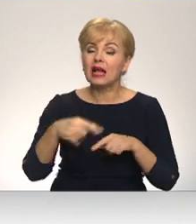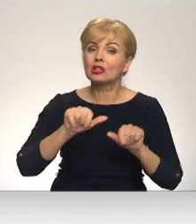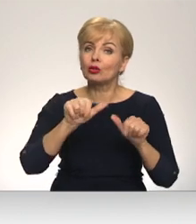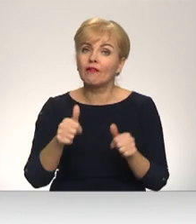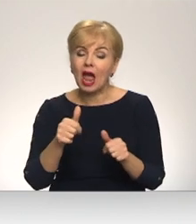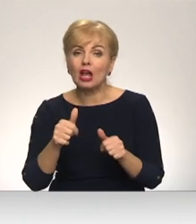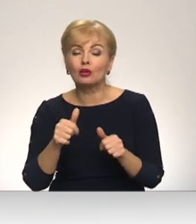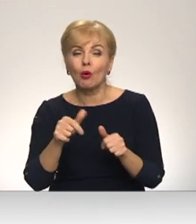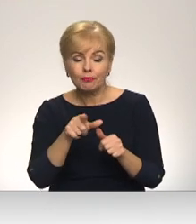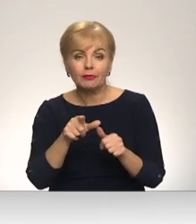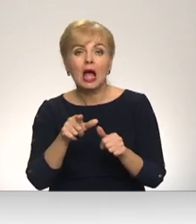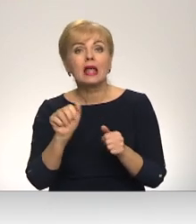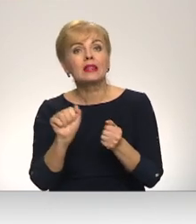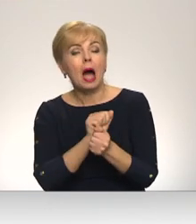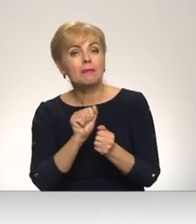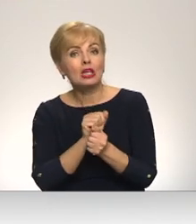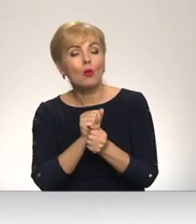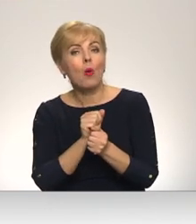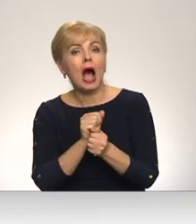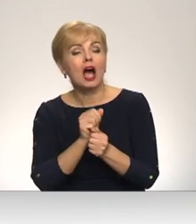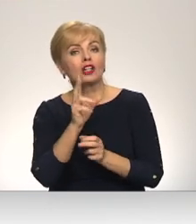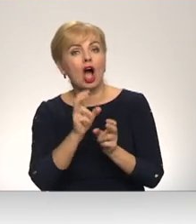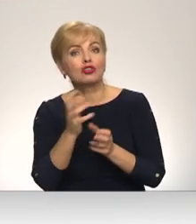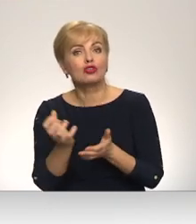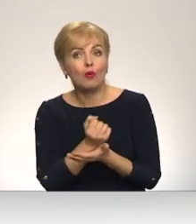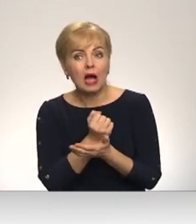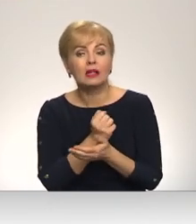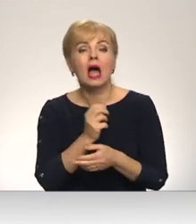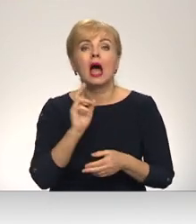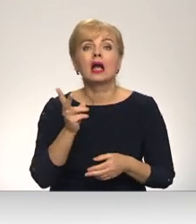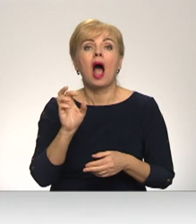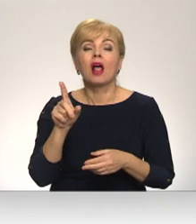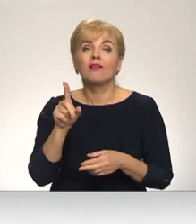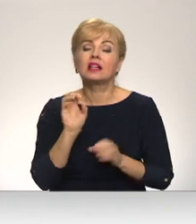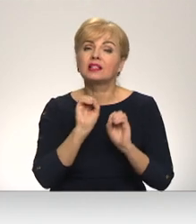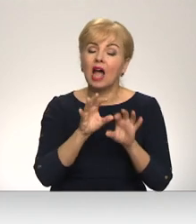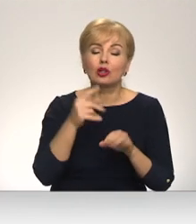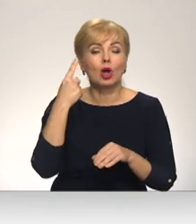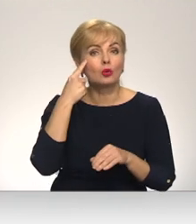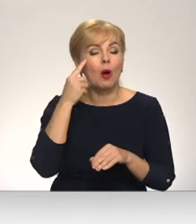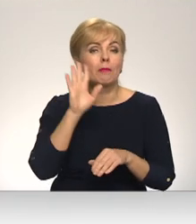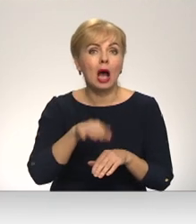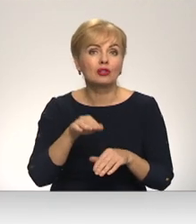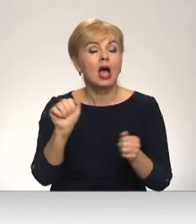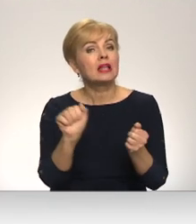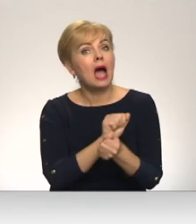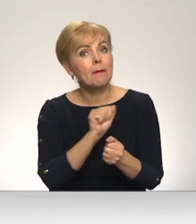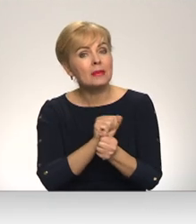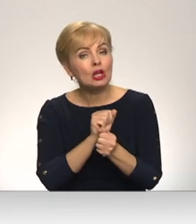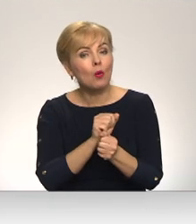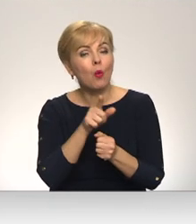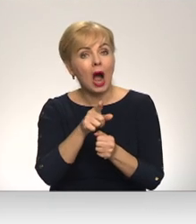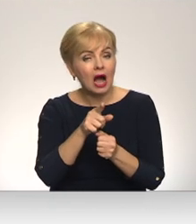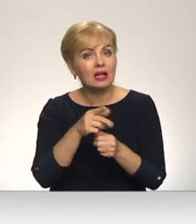enerģijas iegūves veidiem. Savukārt Latvijas Zinātņu akadēmijas prezidents Ivars Kalviņš RTV uzsver, domājot par tā saucamo zaļās enerģijas kursu